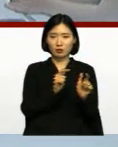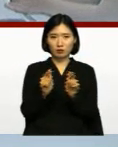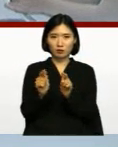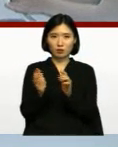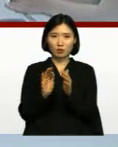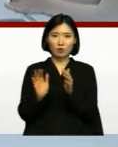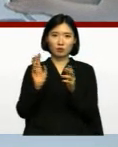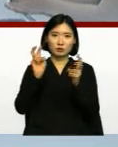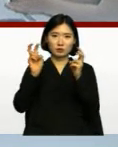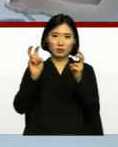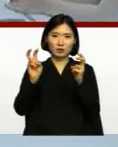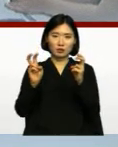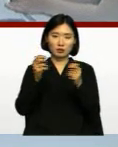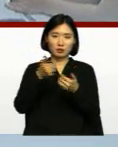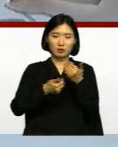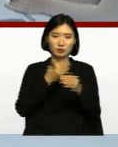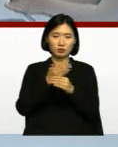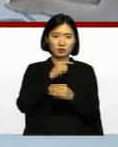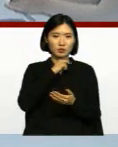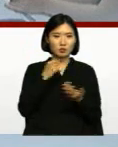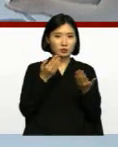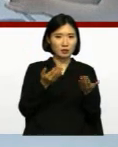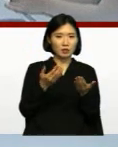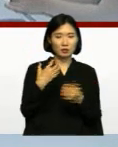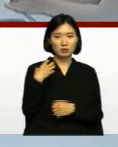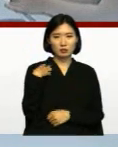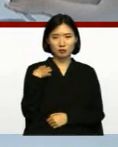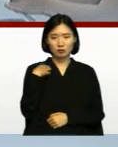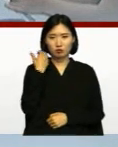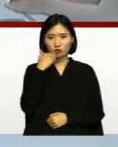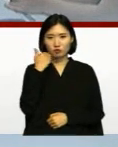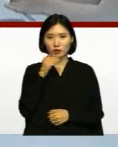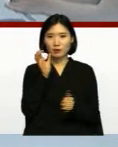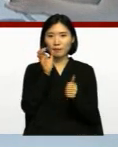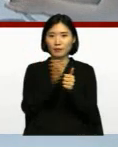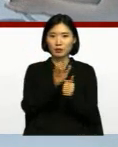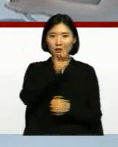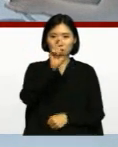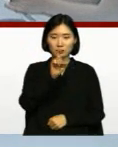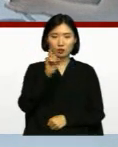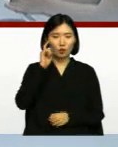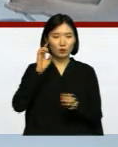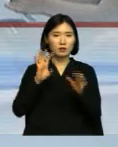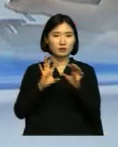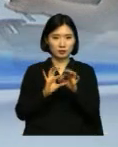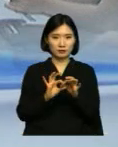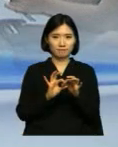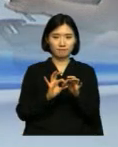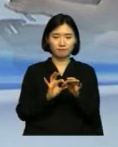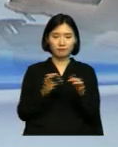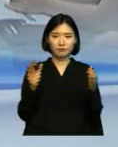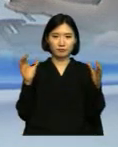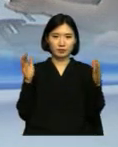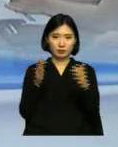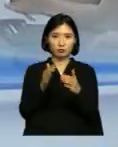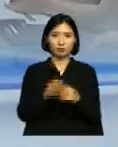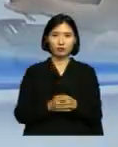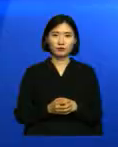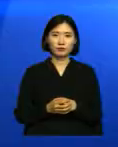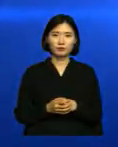대립하고 있는 가운데 희생과 책임이 어느 선까지 지워지게 될지도 관심이 모아지고 있습니다 계속해서 신승훈